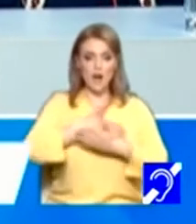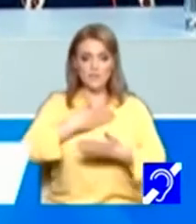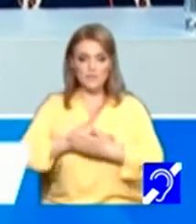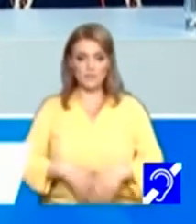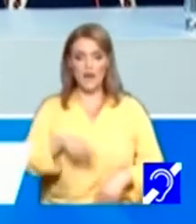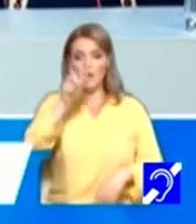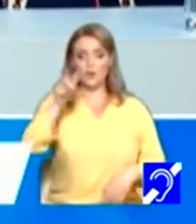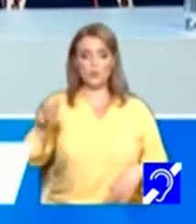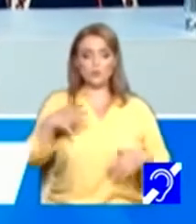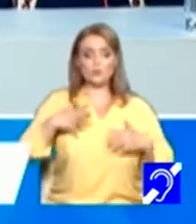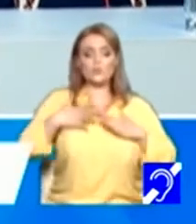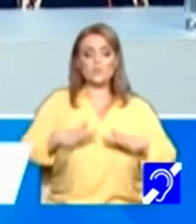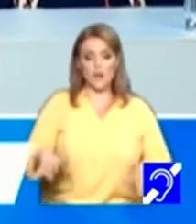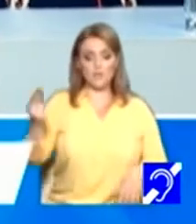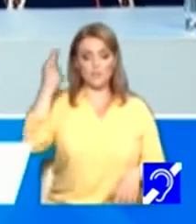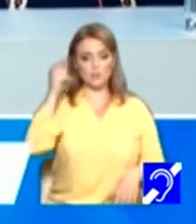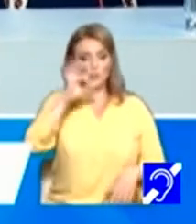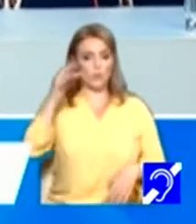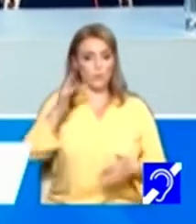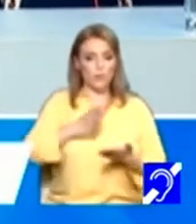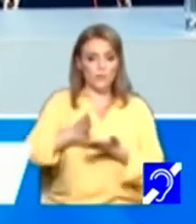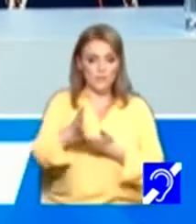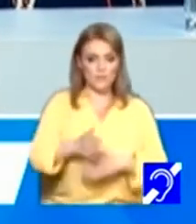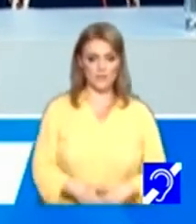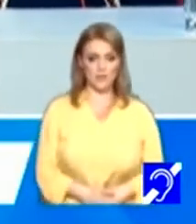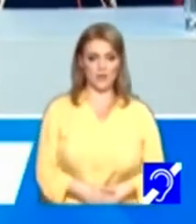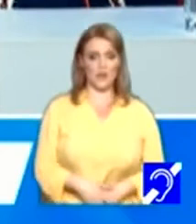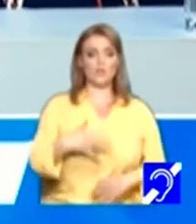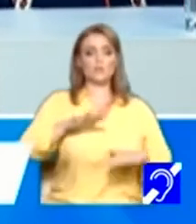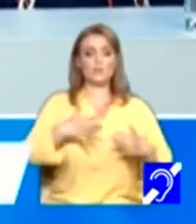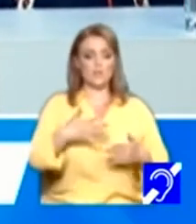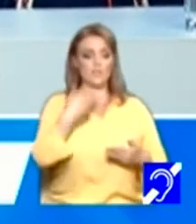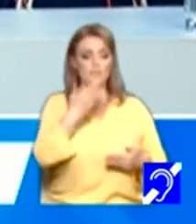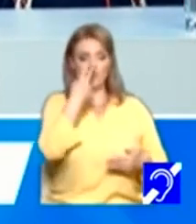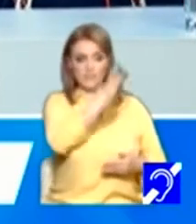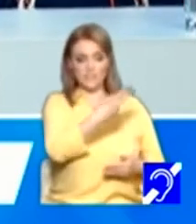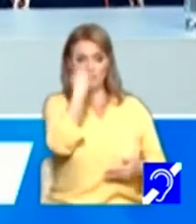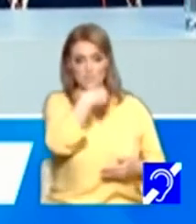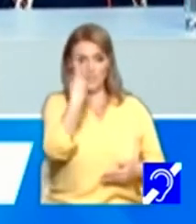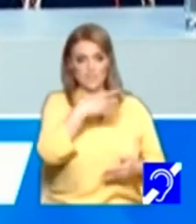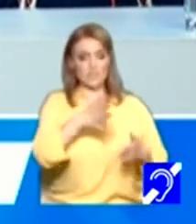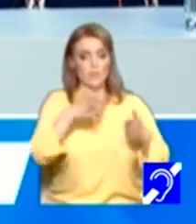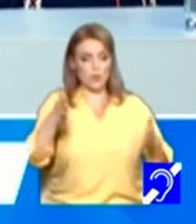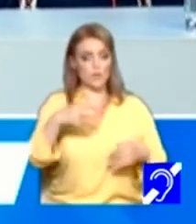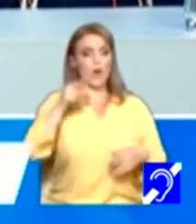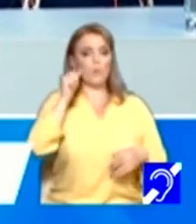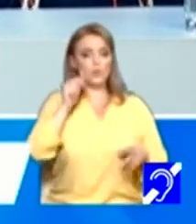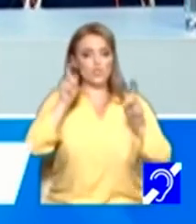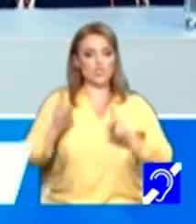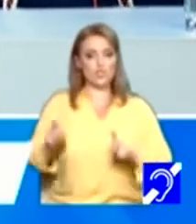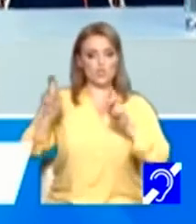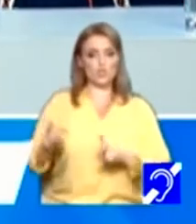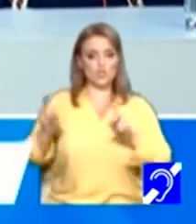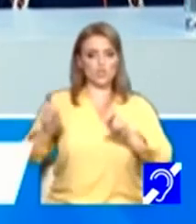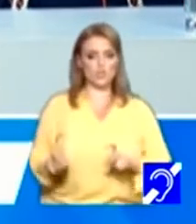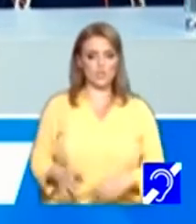match-uri politice pe care le toți domnii onorați din politică, fiind mare majoritate bărbați, vin și le arată în electorală